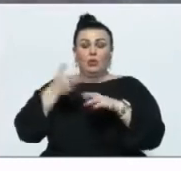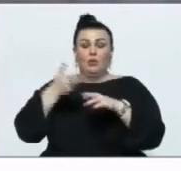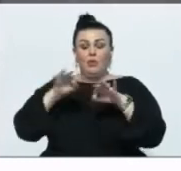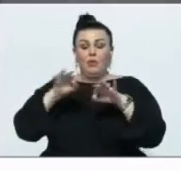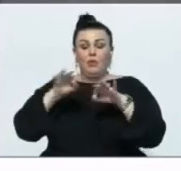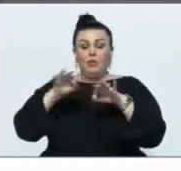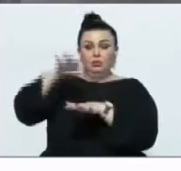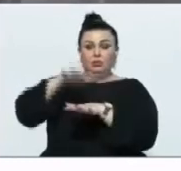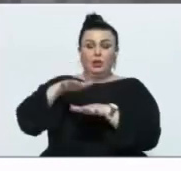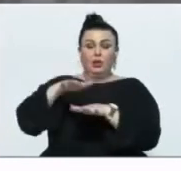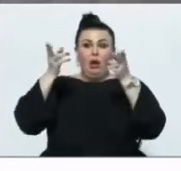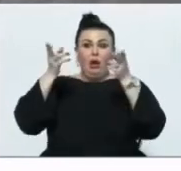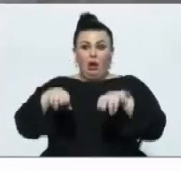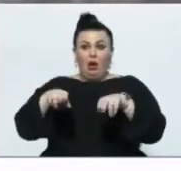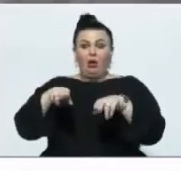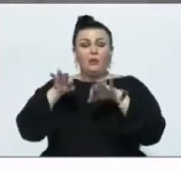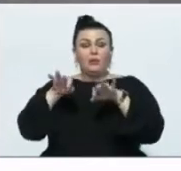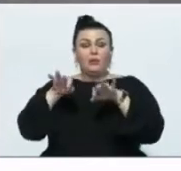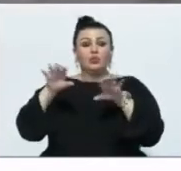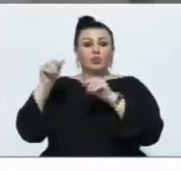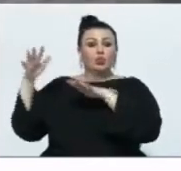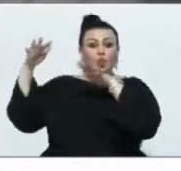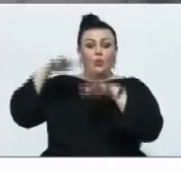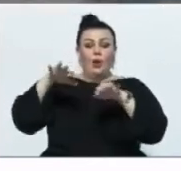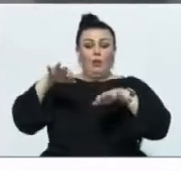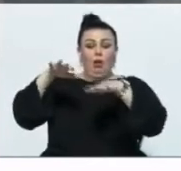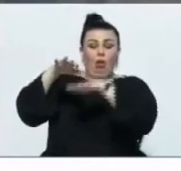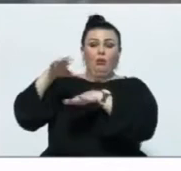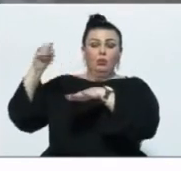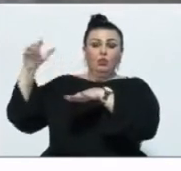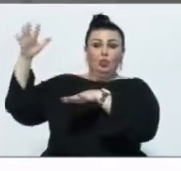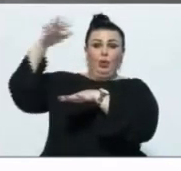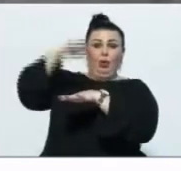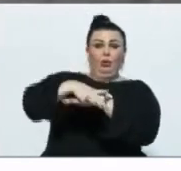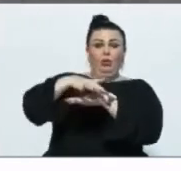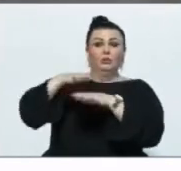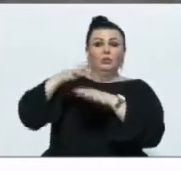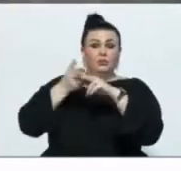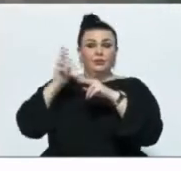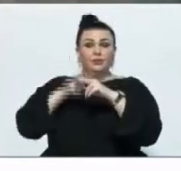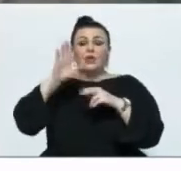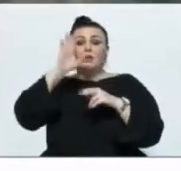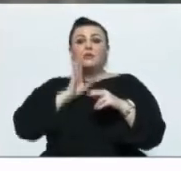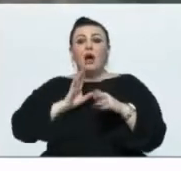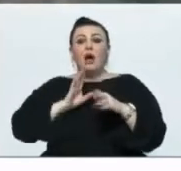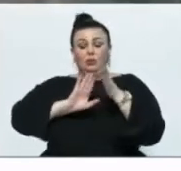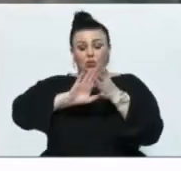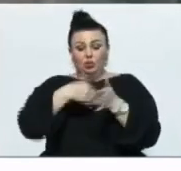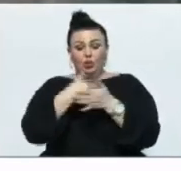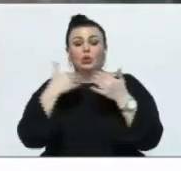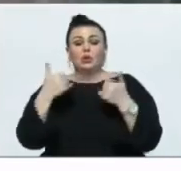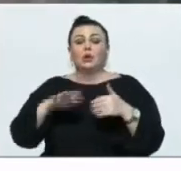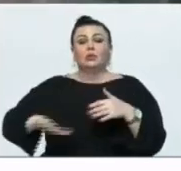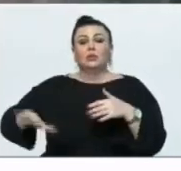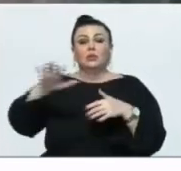hələ də avtomobil ilə torpağın altındadır və qeyd edim ki, səhər açılandan bu dəqiqəyə kimi əraziyə, hadisə